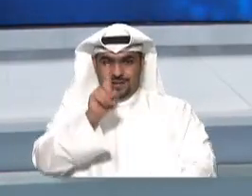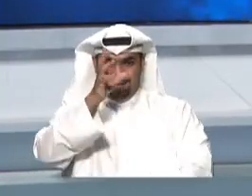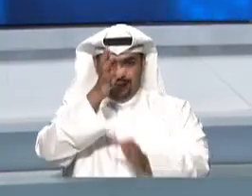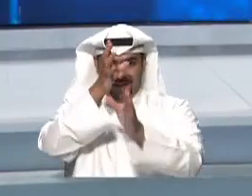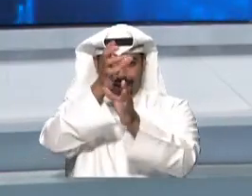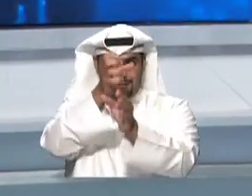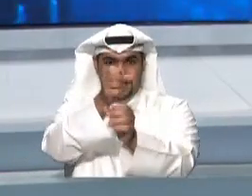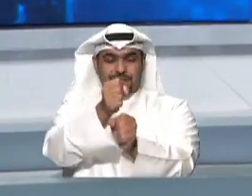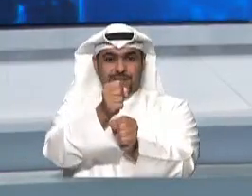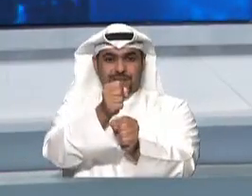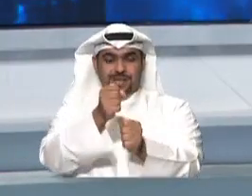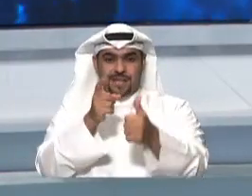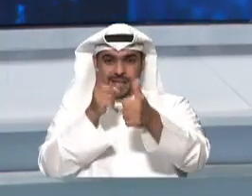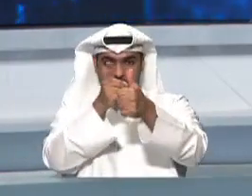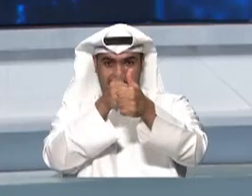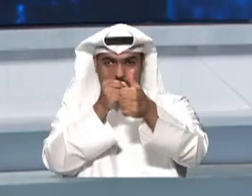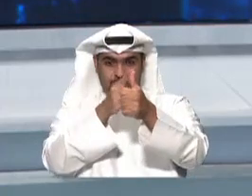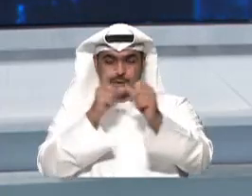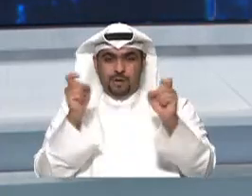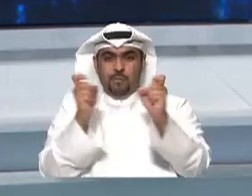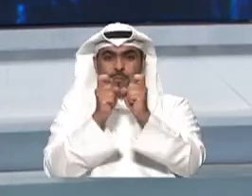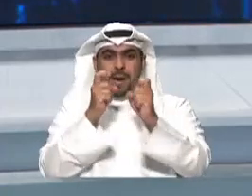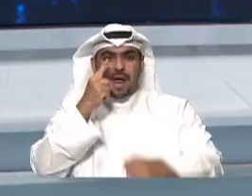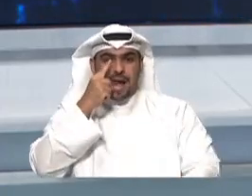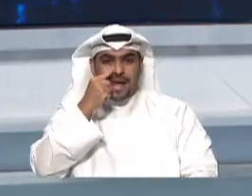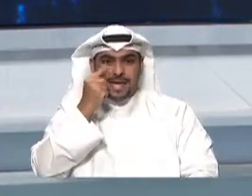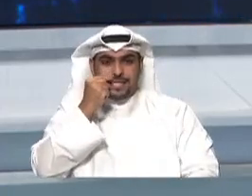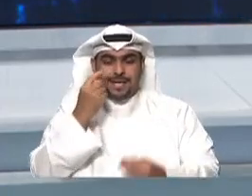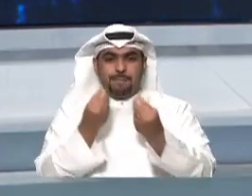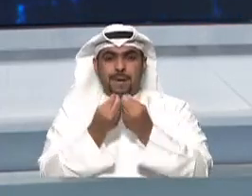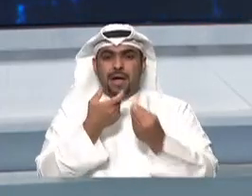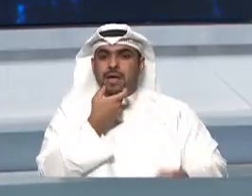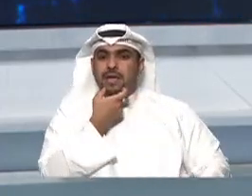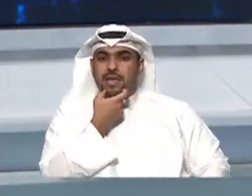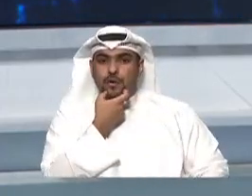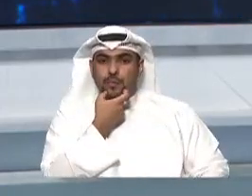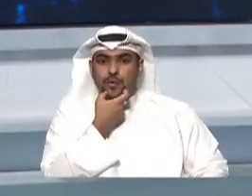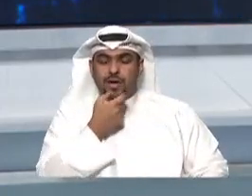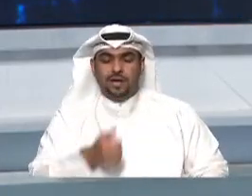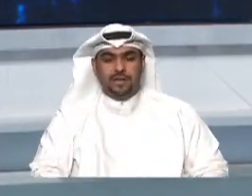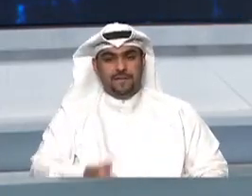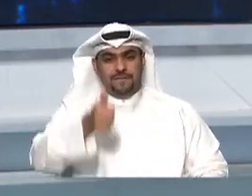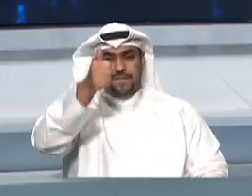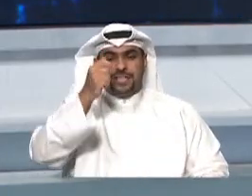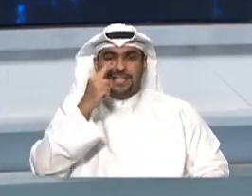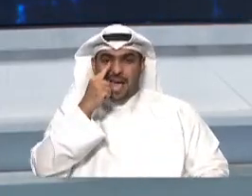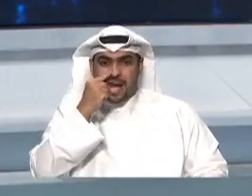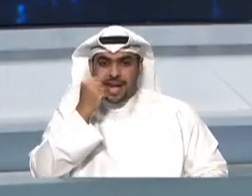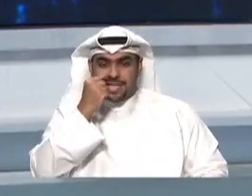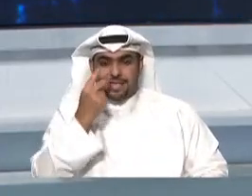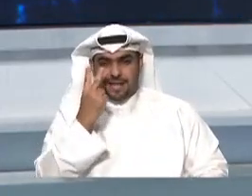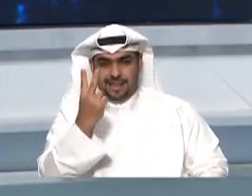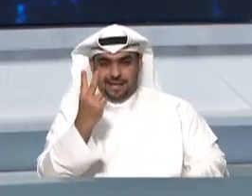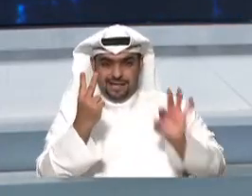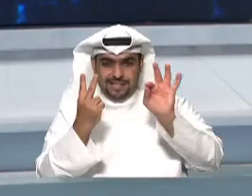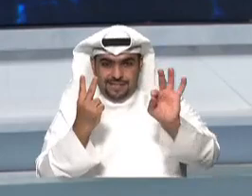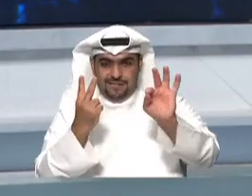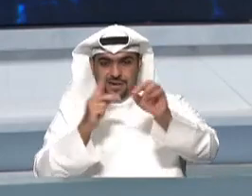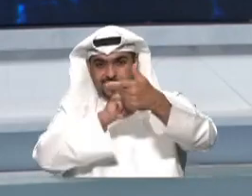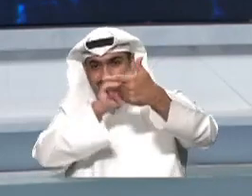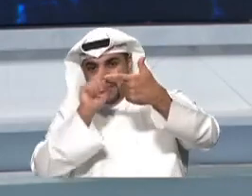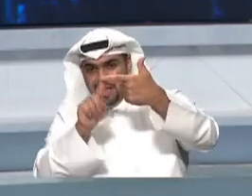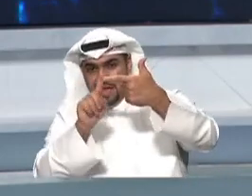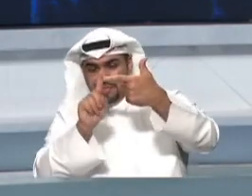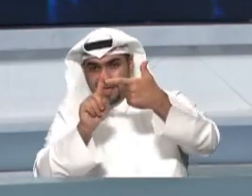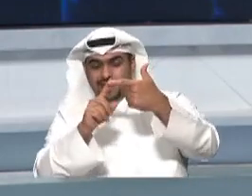شهدت تأهل فريق النصر على حساب فريق اليرموك وبهدفين نظيفين. أما في المواجهة الثانية والتي امتدت للأشواط